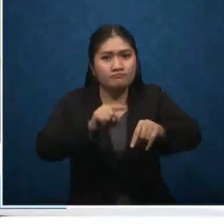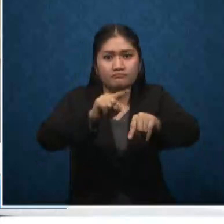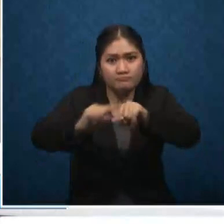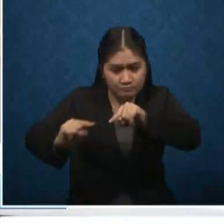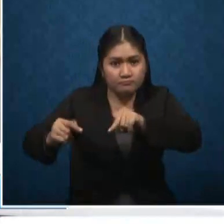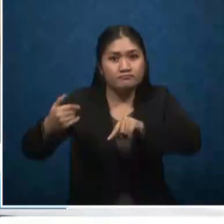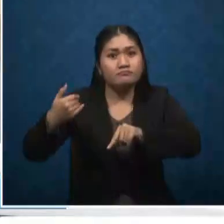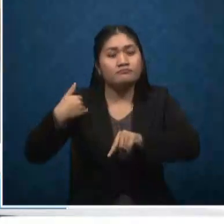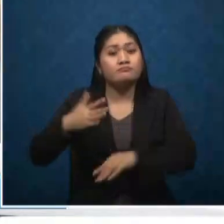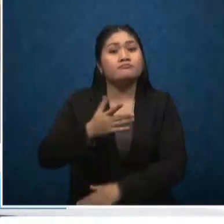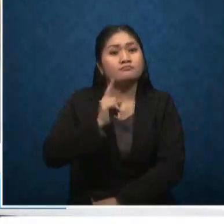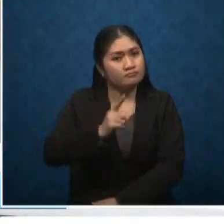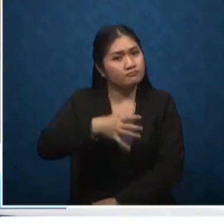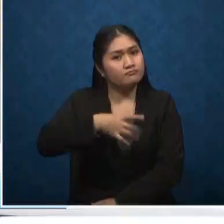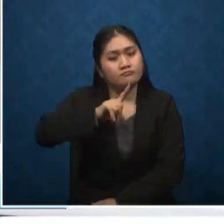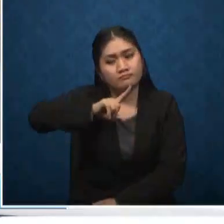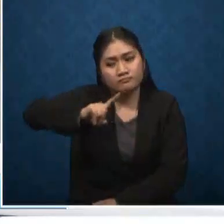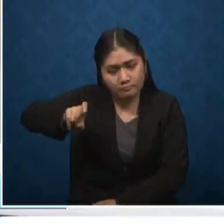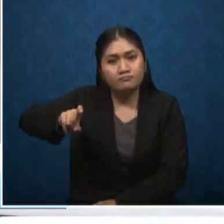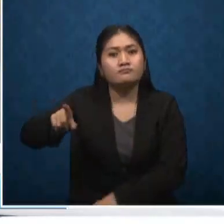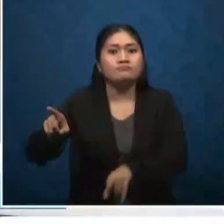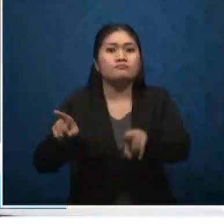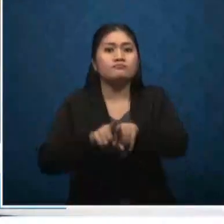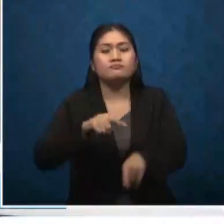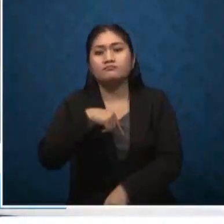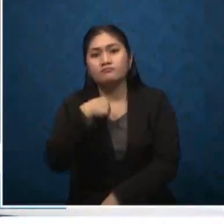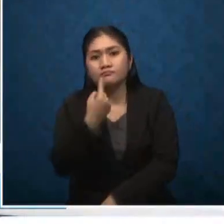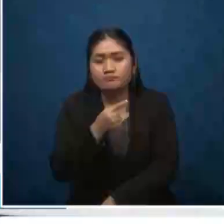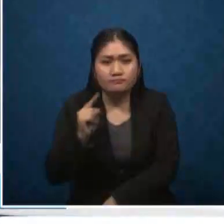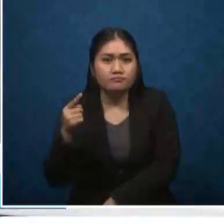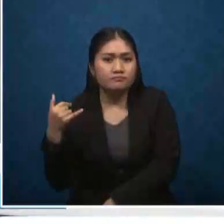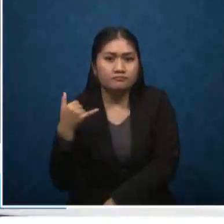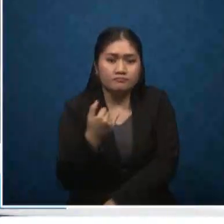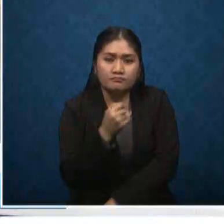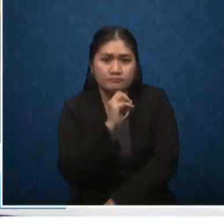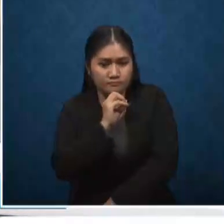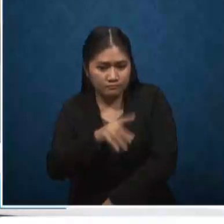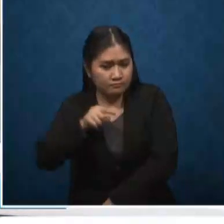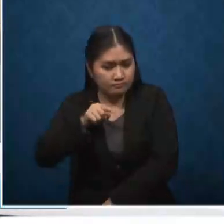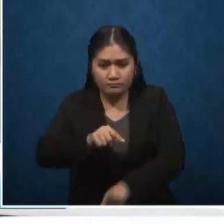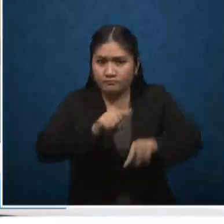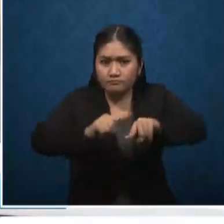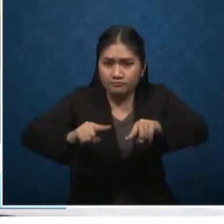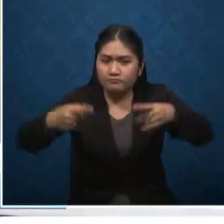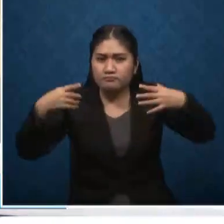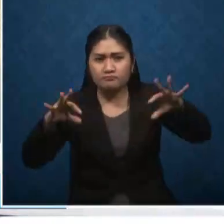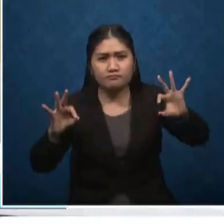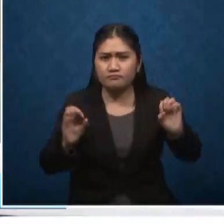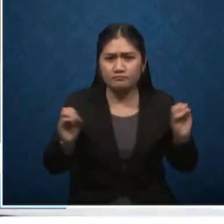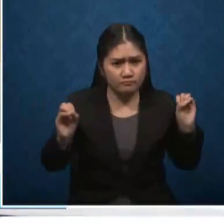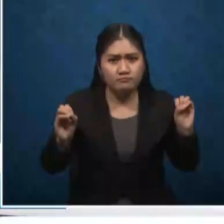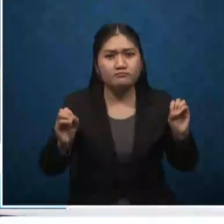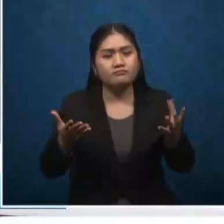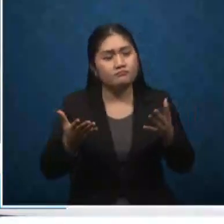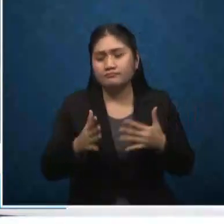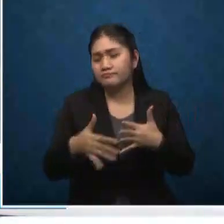ท่านว่าใครนะที่เข้าไปทำให้วุฒิสภาในช่วงนั้นเนี่ยมันหมดความเป็นอิสระตกถึงเครื่องมือแต่